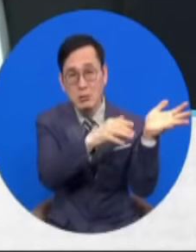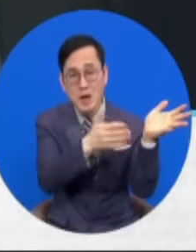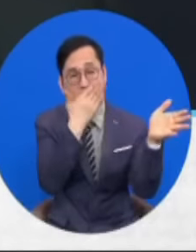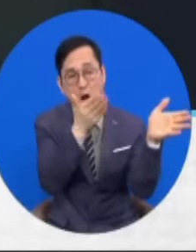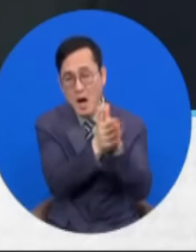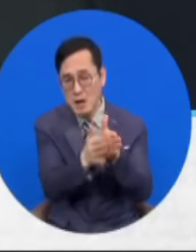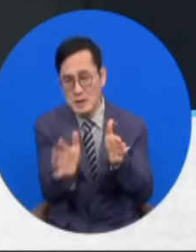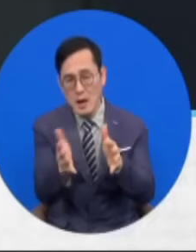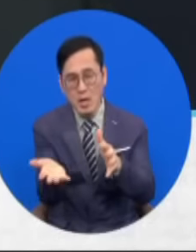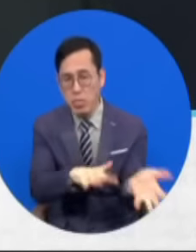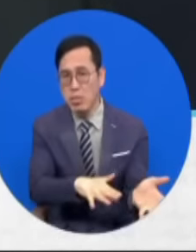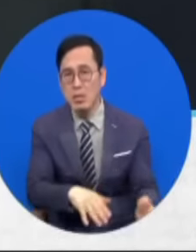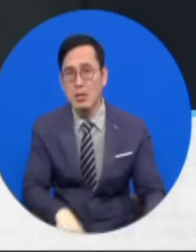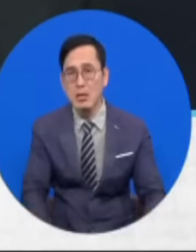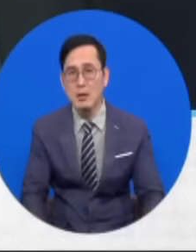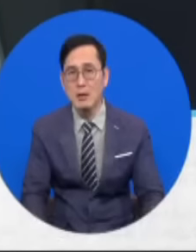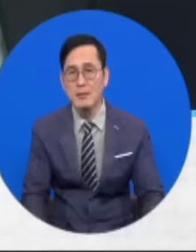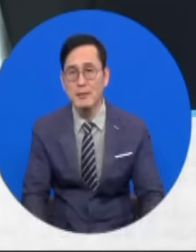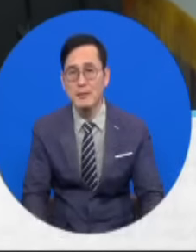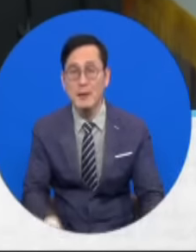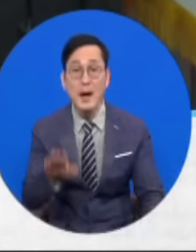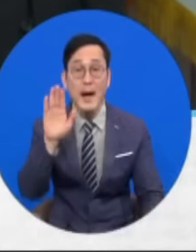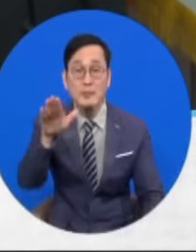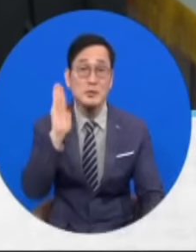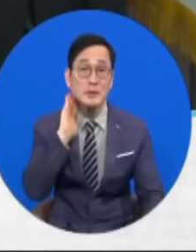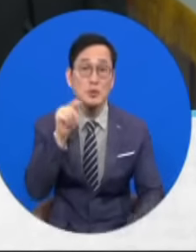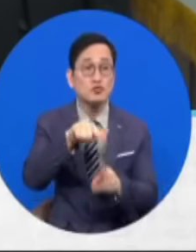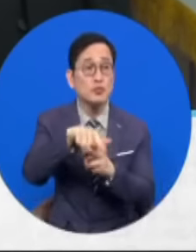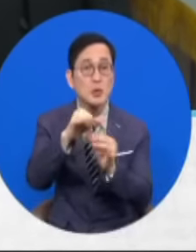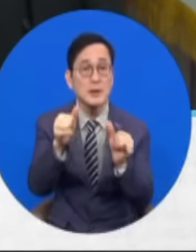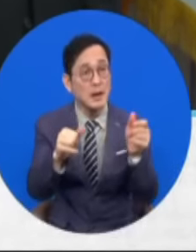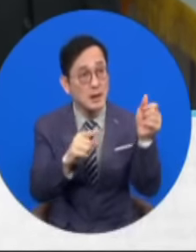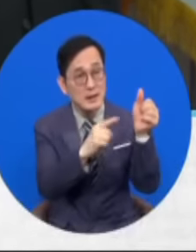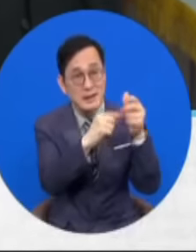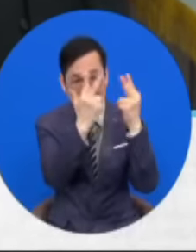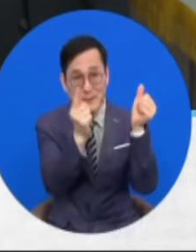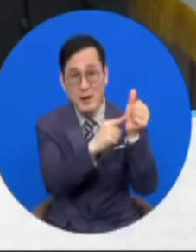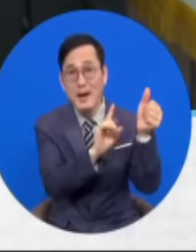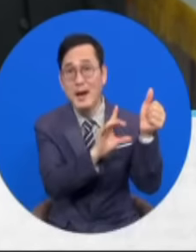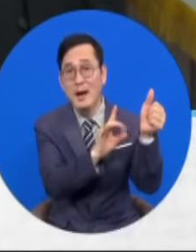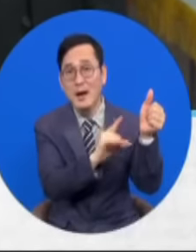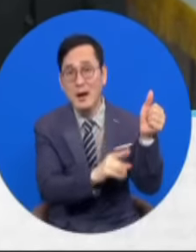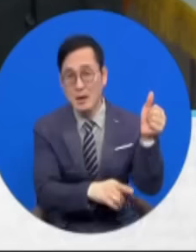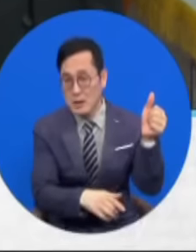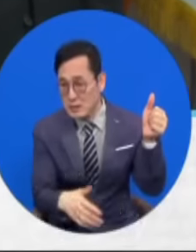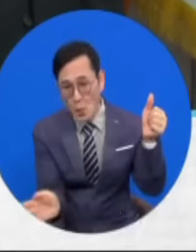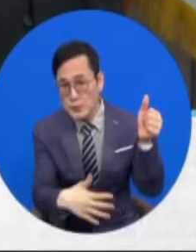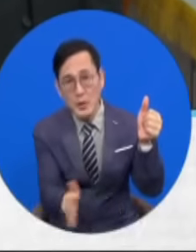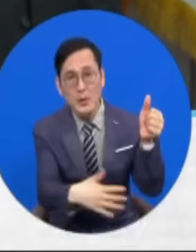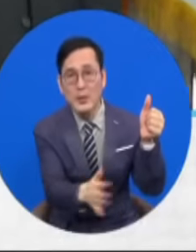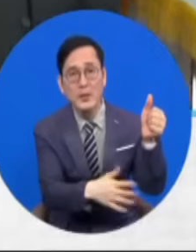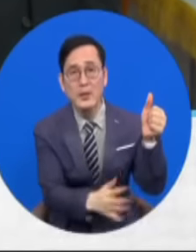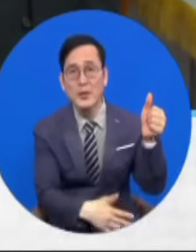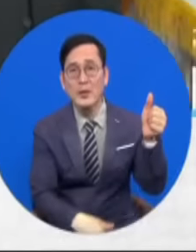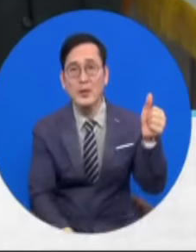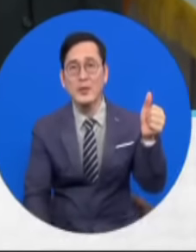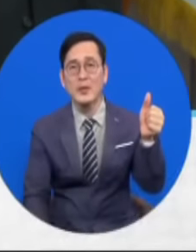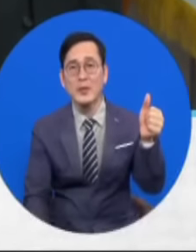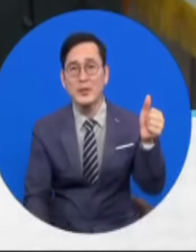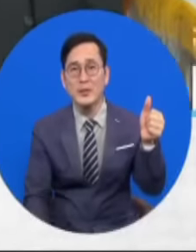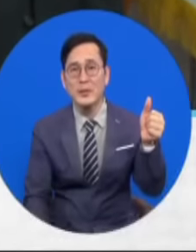지금 대안이 없잖아요음 대선 후보 될 만한 사람도 없어요 왜냐면 다 잘라 버렸잖아요 공천에서 다 커트해 버렸잖아요